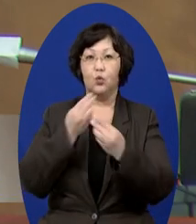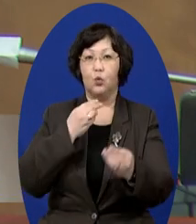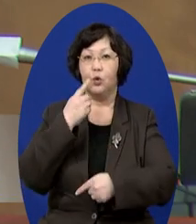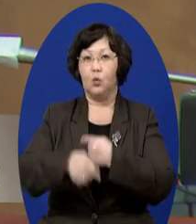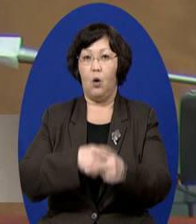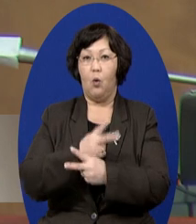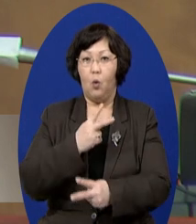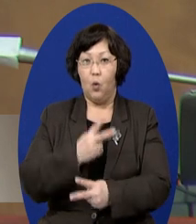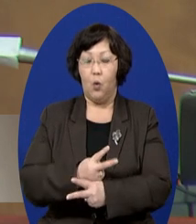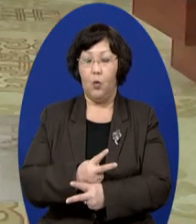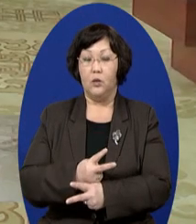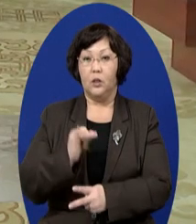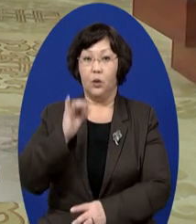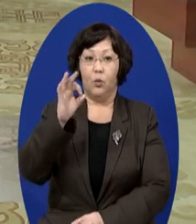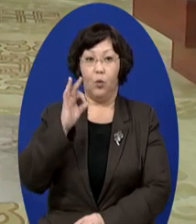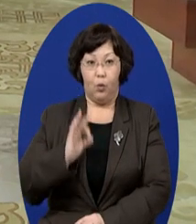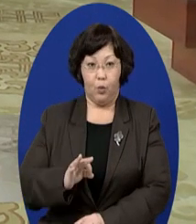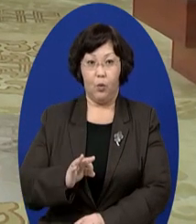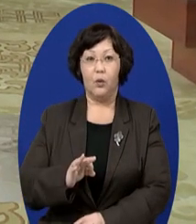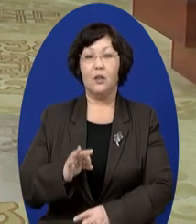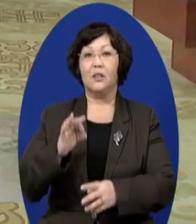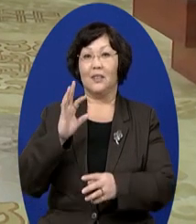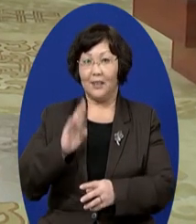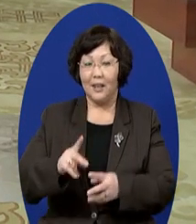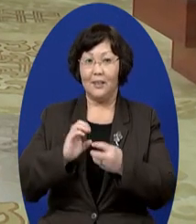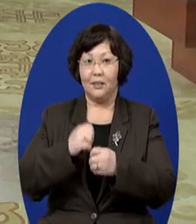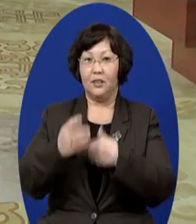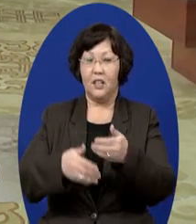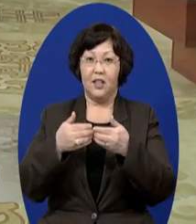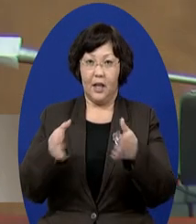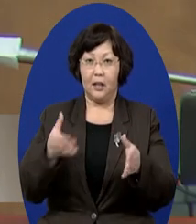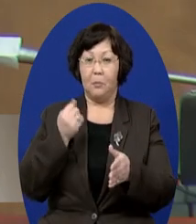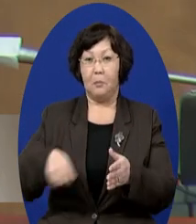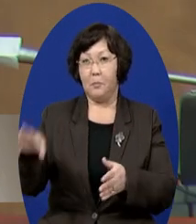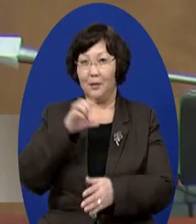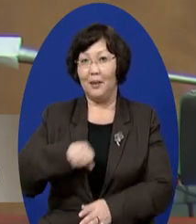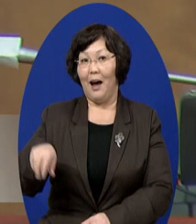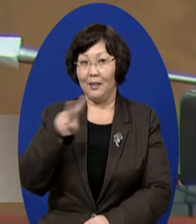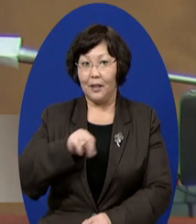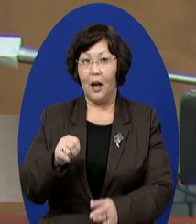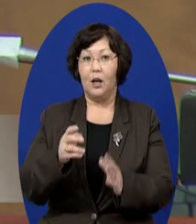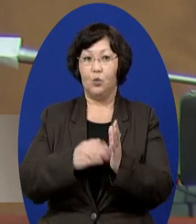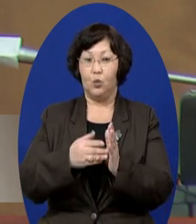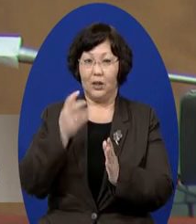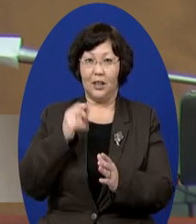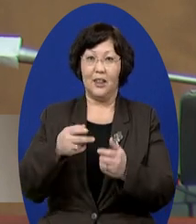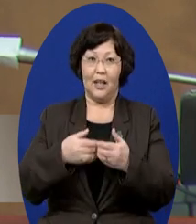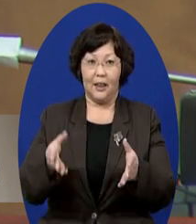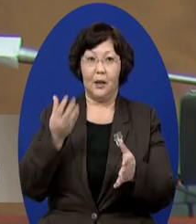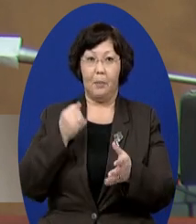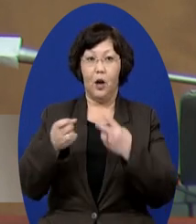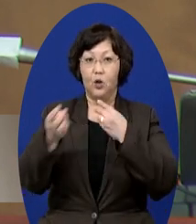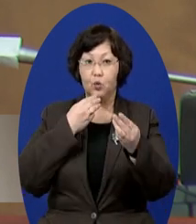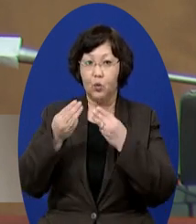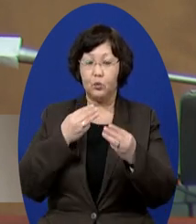одоо нэлээд хэсэг нь бол амилж эхэлж байгаа. Нээлттэй байх. Бидний алдаа дутагдалч гэсэн нээлттэй байх. Шүүмжлээс ангид байхгүй байх.